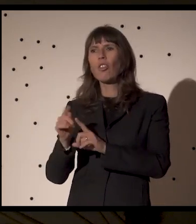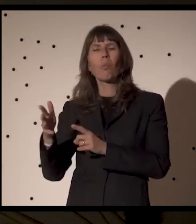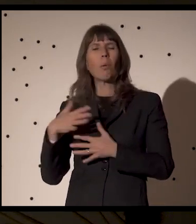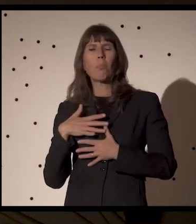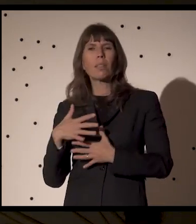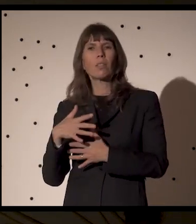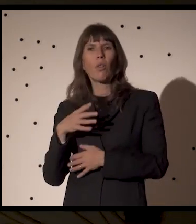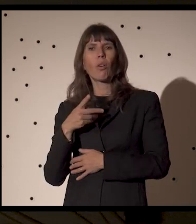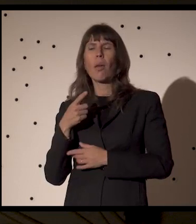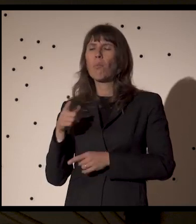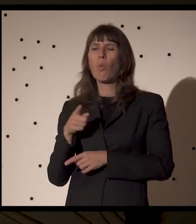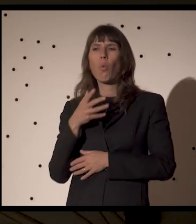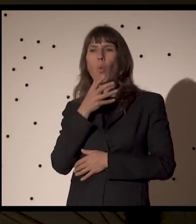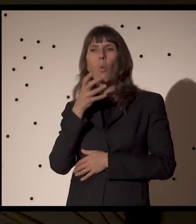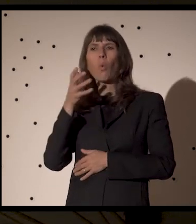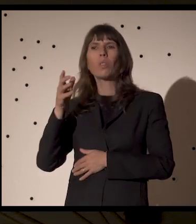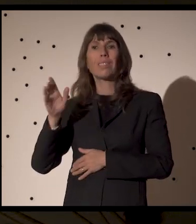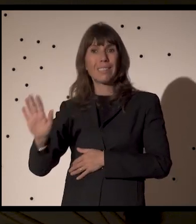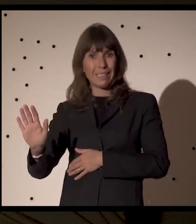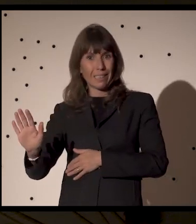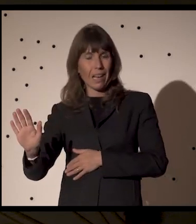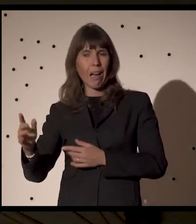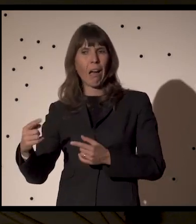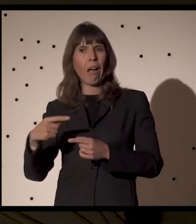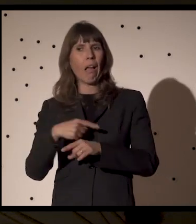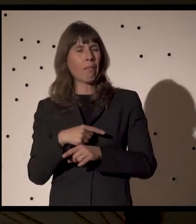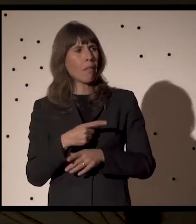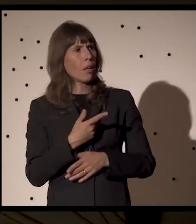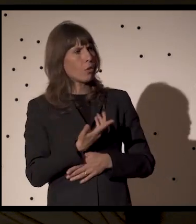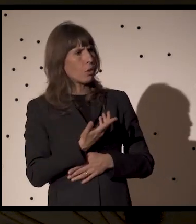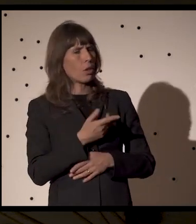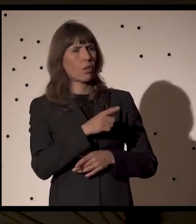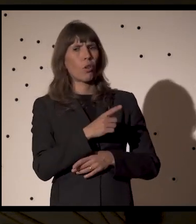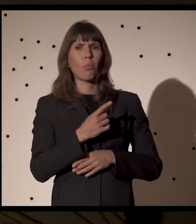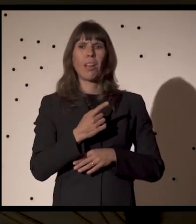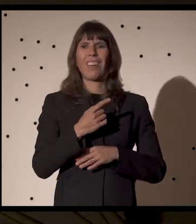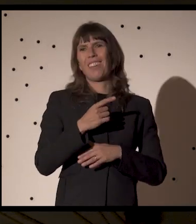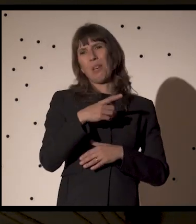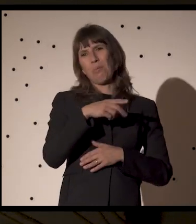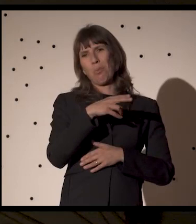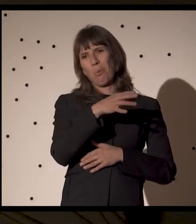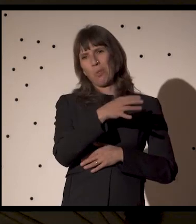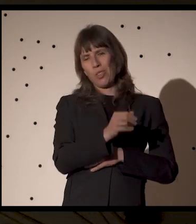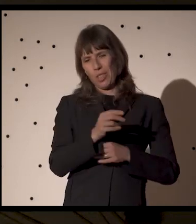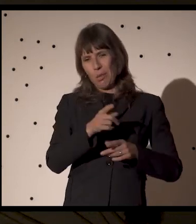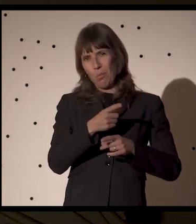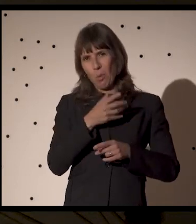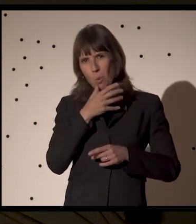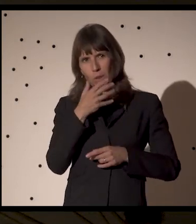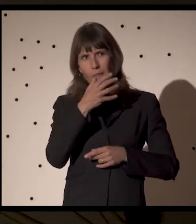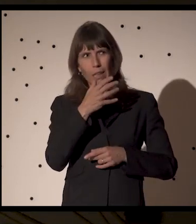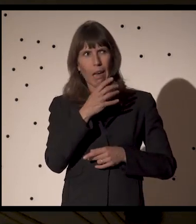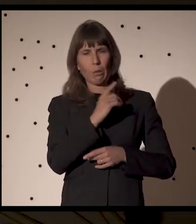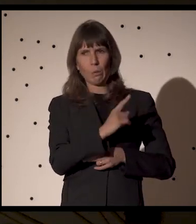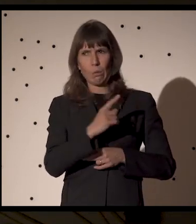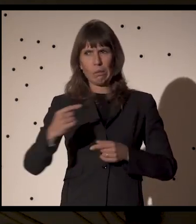tradizione di Erica che si compie con Puccini la dimensione del